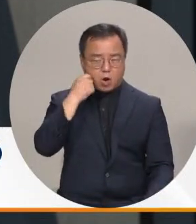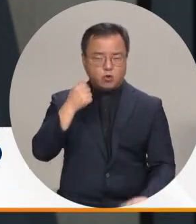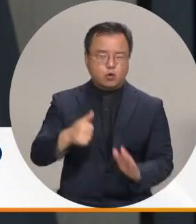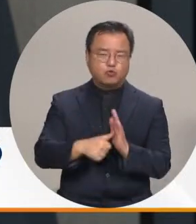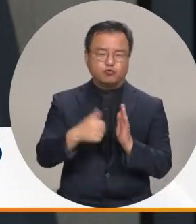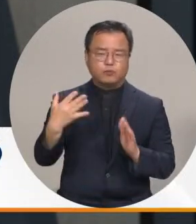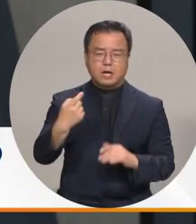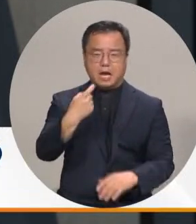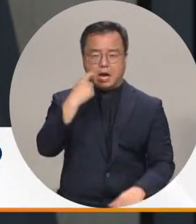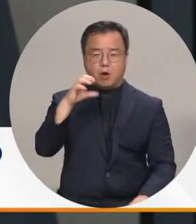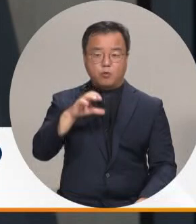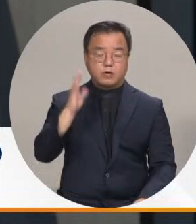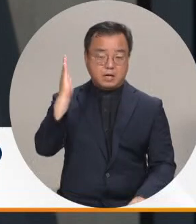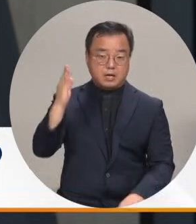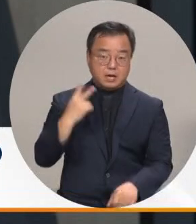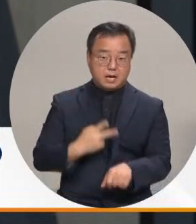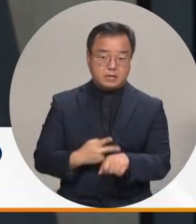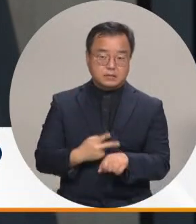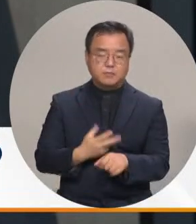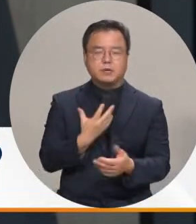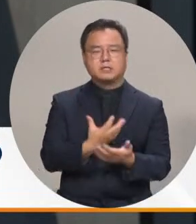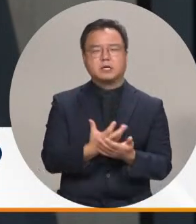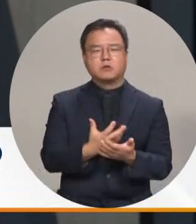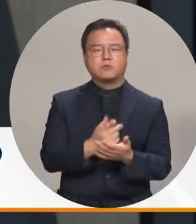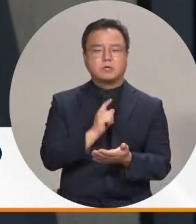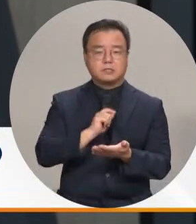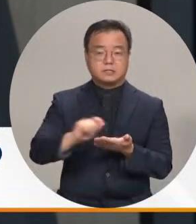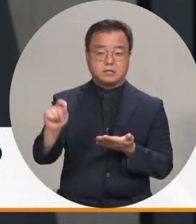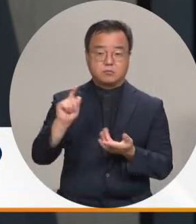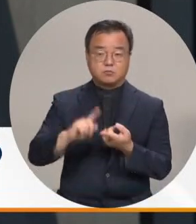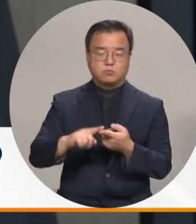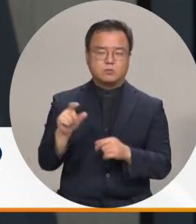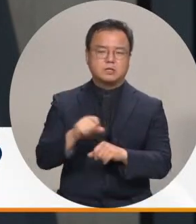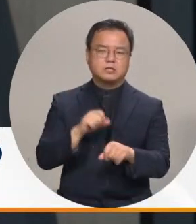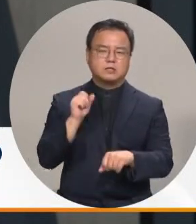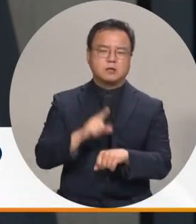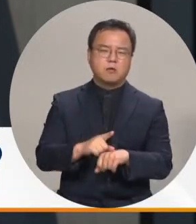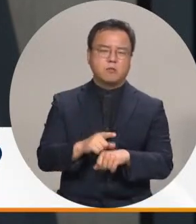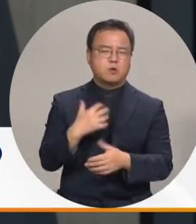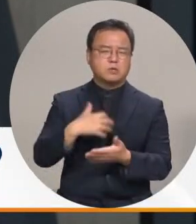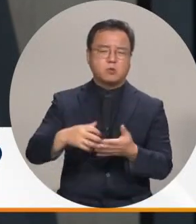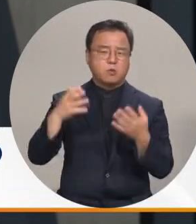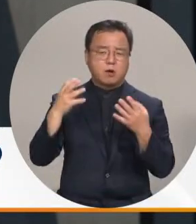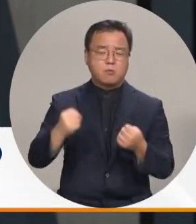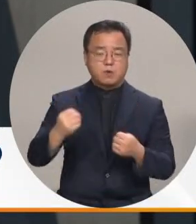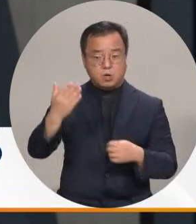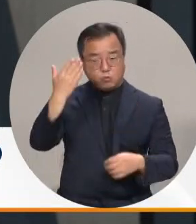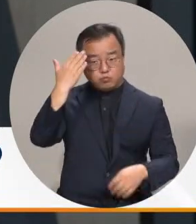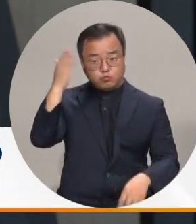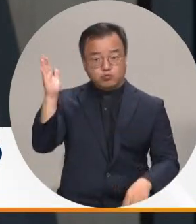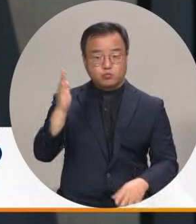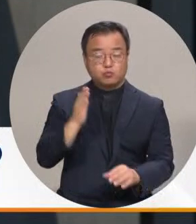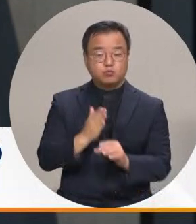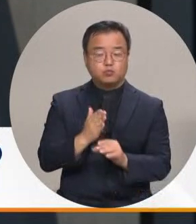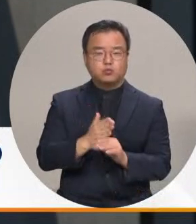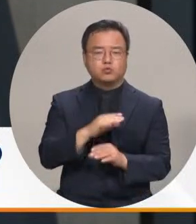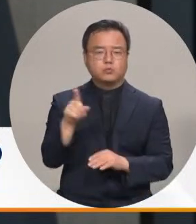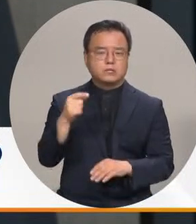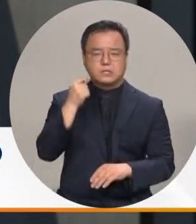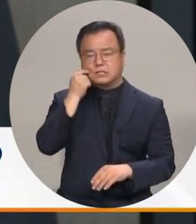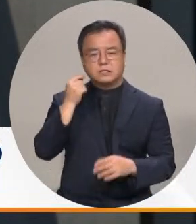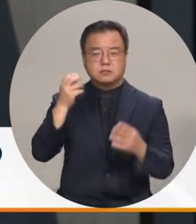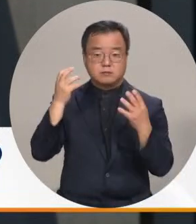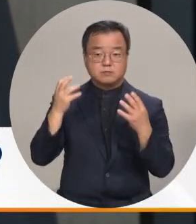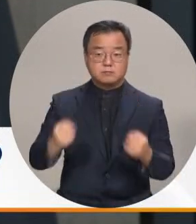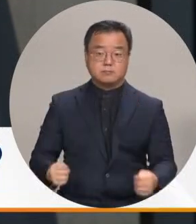강사의 자료이고 그 또 텔레그램 특성상 굉장히 방대한 자료이고 또 무료이다 보니까 굉장히 인기가 높을